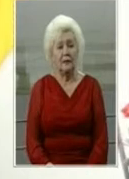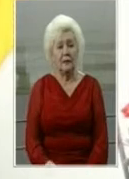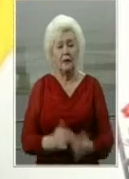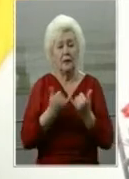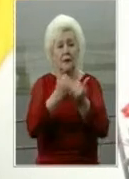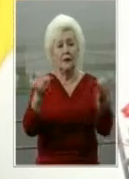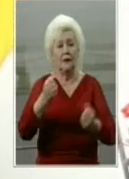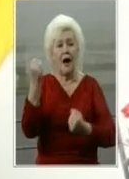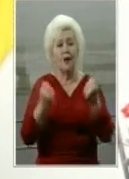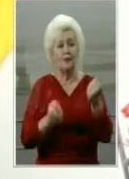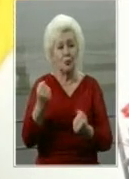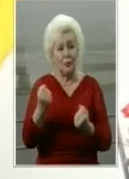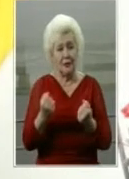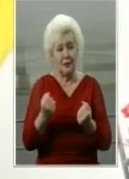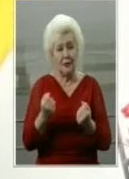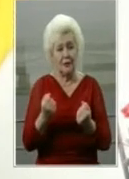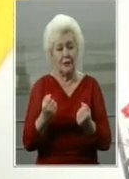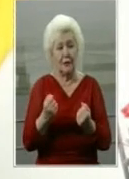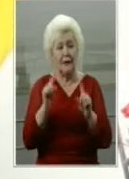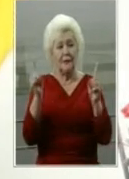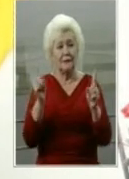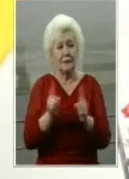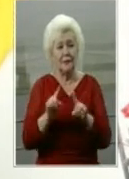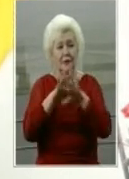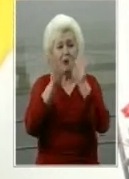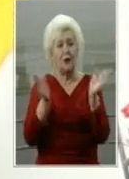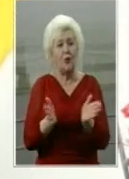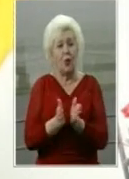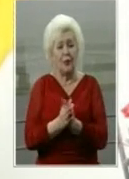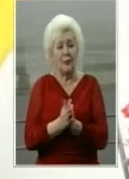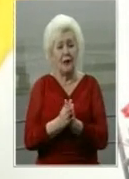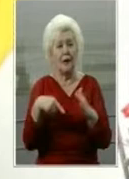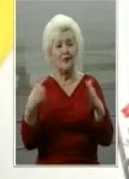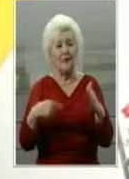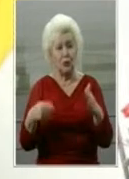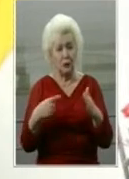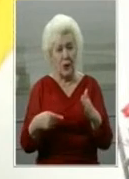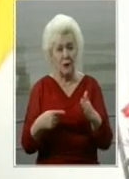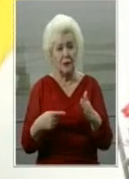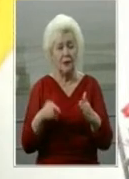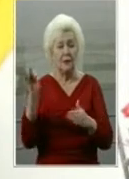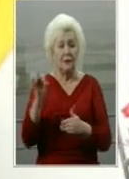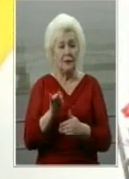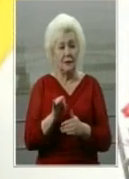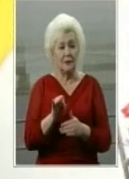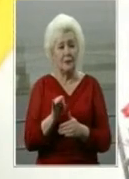Для автомобілів з невеликим об'ємом двигуна і